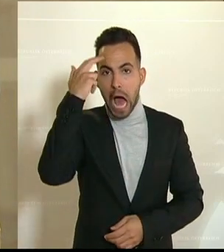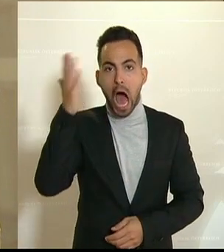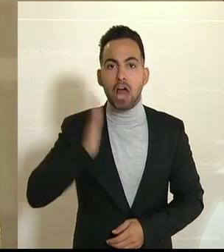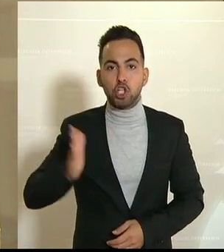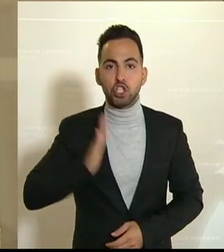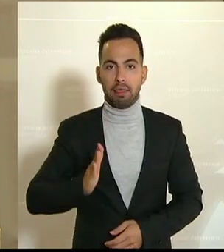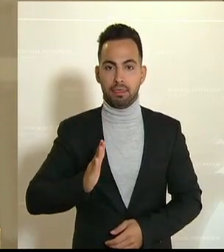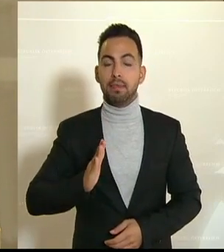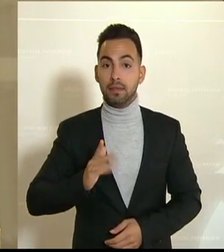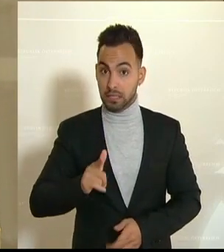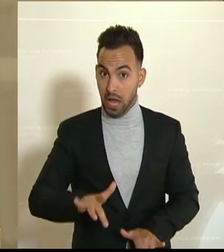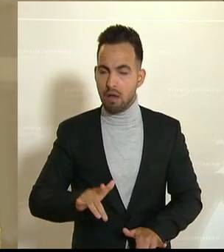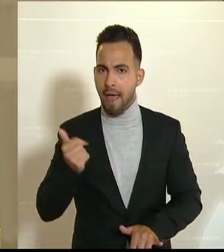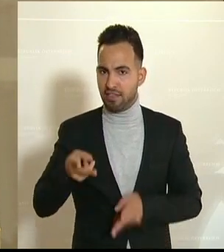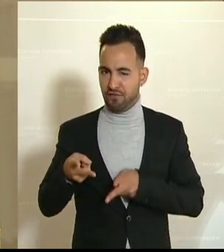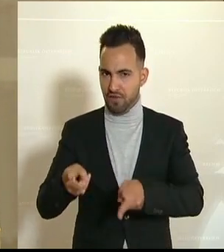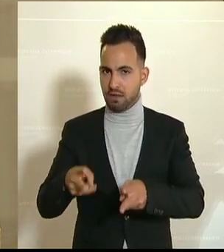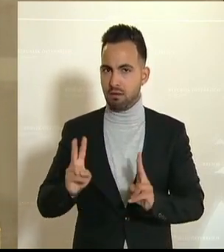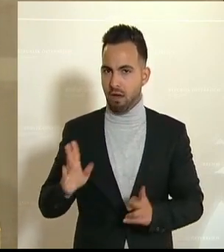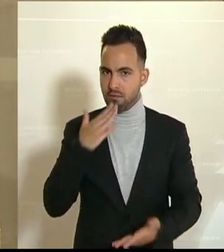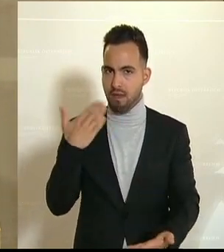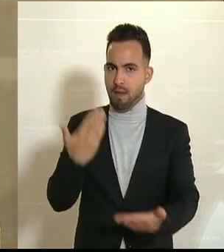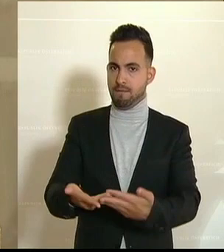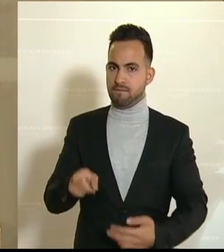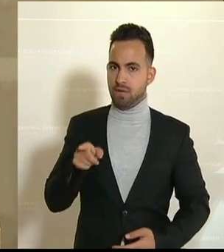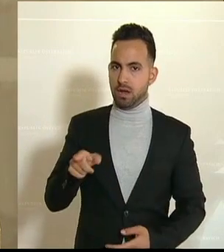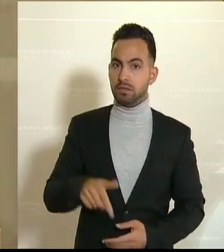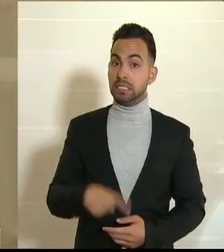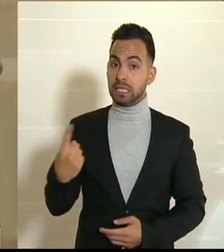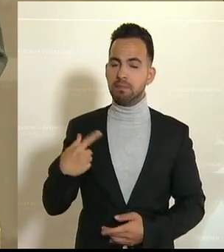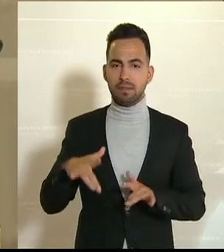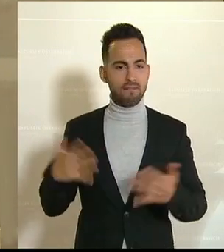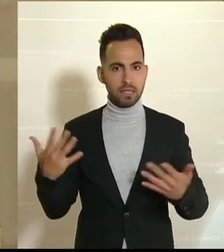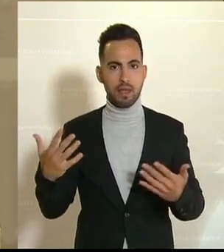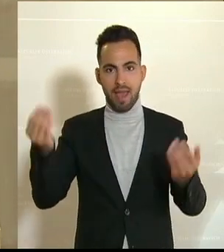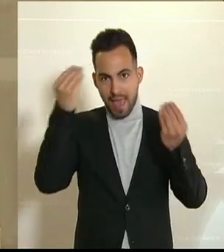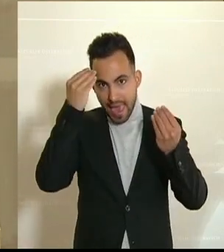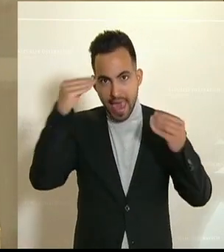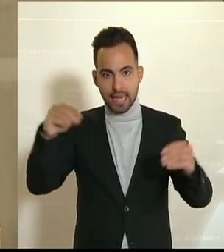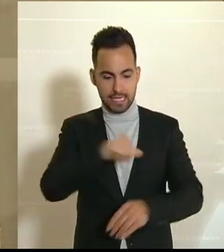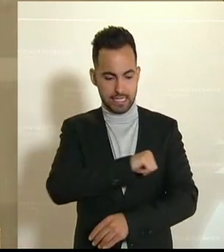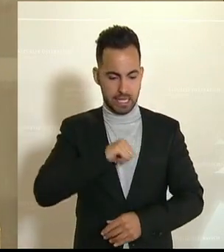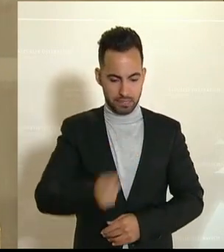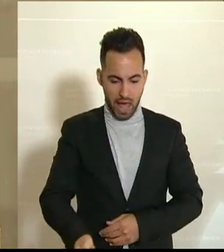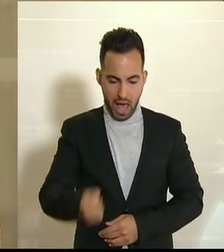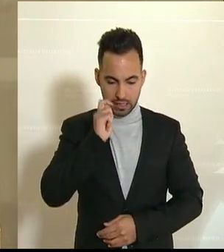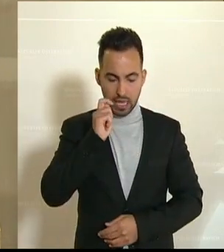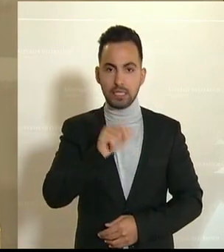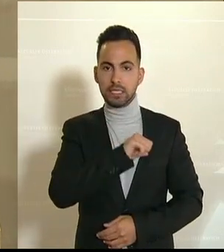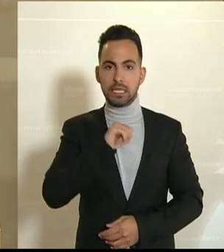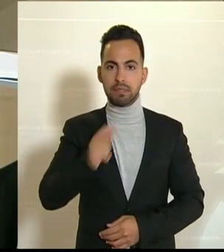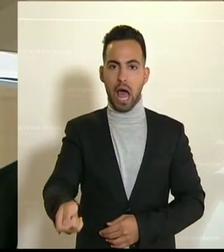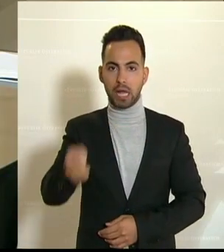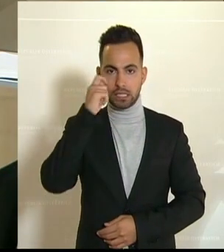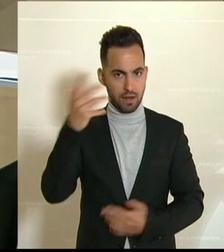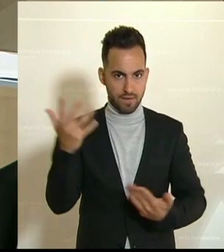besitzen, dann gibt es einen Weg heraus. Einen Weg, in dem Sie eine ehrliche Selbstanzeige einbringen. Eine Selbstanzeige